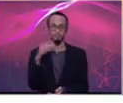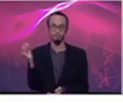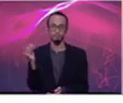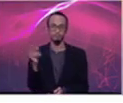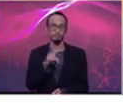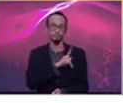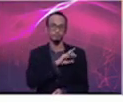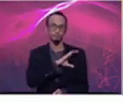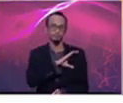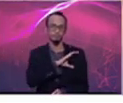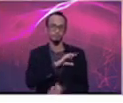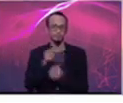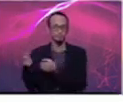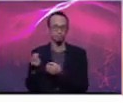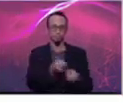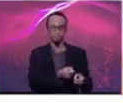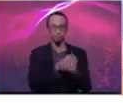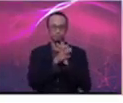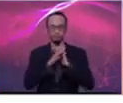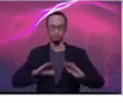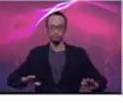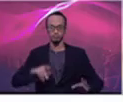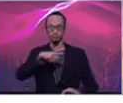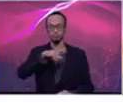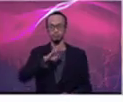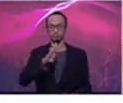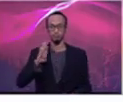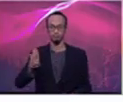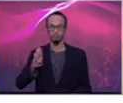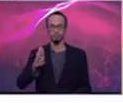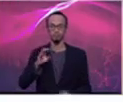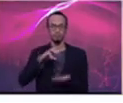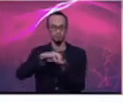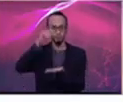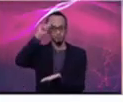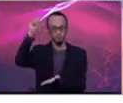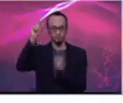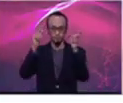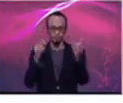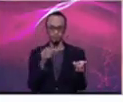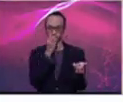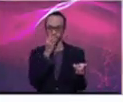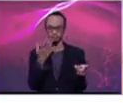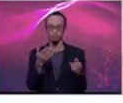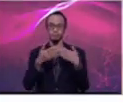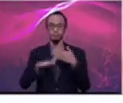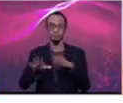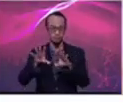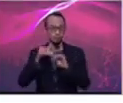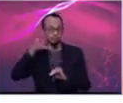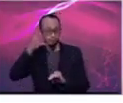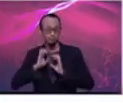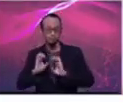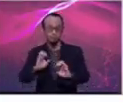komand operasi Balai Bomba dan penyelamat BBP Kuala Terengganu Ismail Wahab berkata selepas menerima panggilan